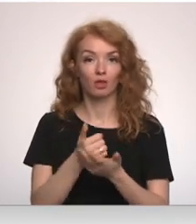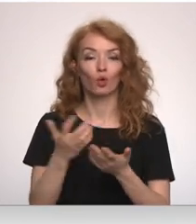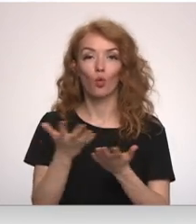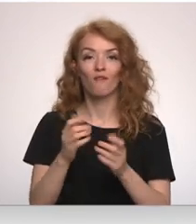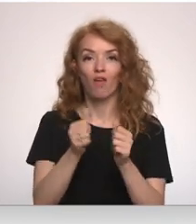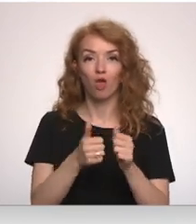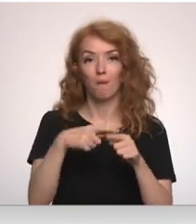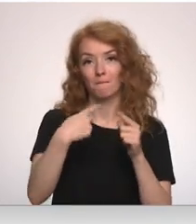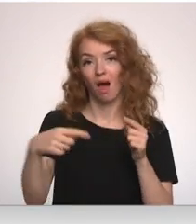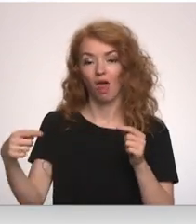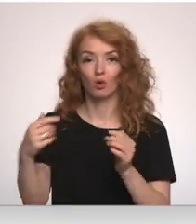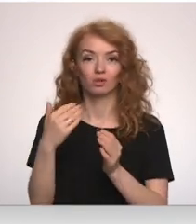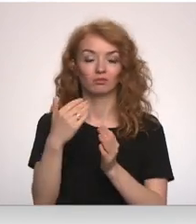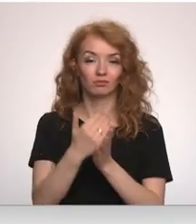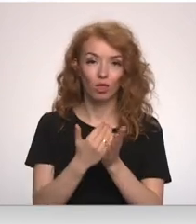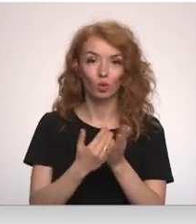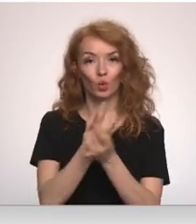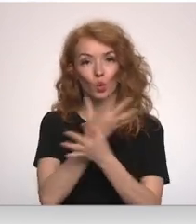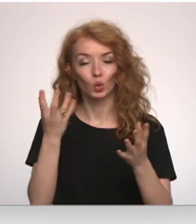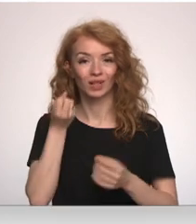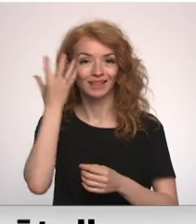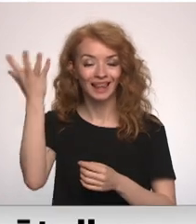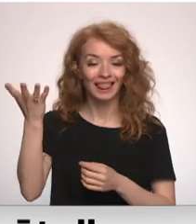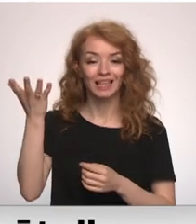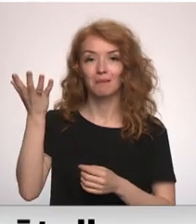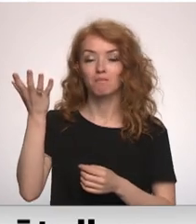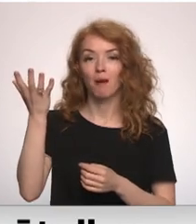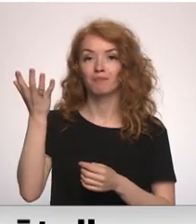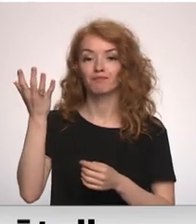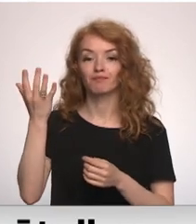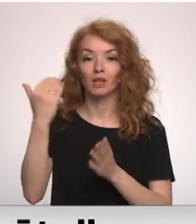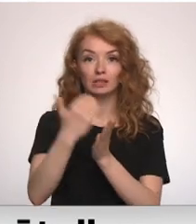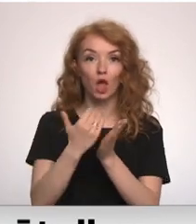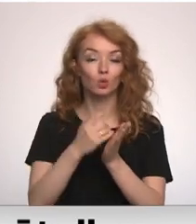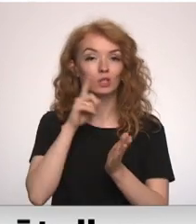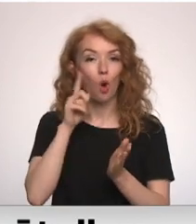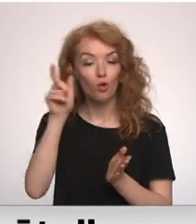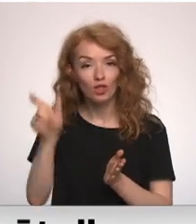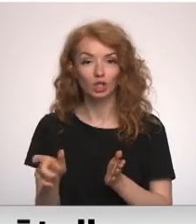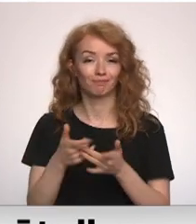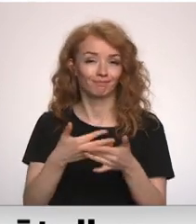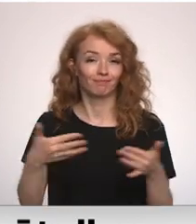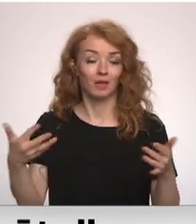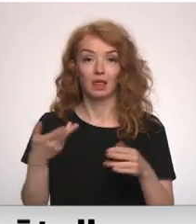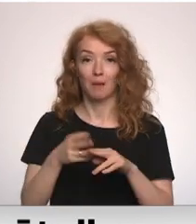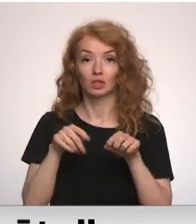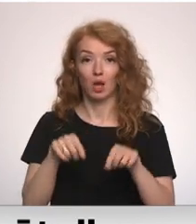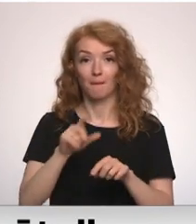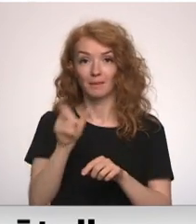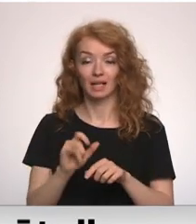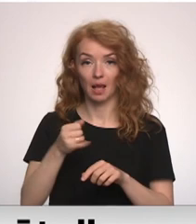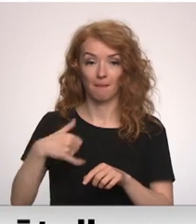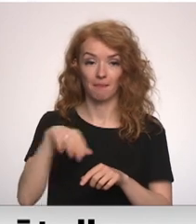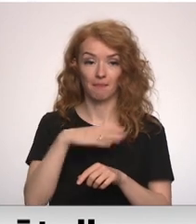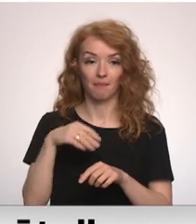viss pārējais saturs – kultūra, izglītība, saturs jauniešiem un tā tālāk un tā tālāk. Un šajā brīdī, kad mēs, ja mēs uz,